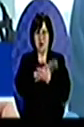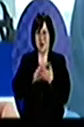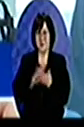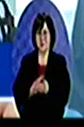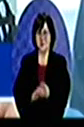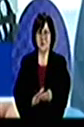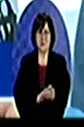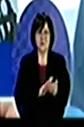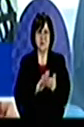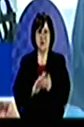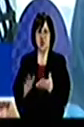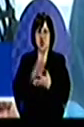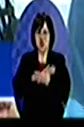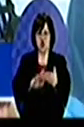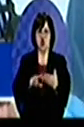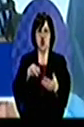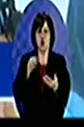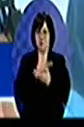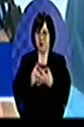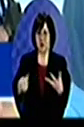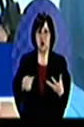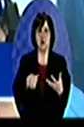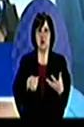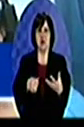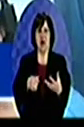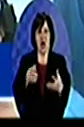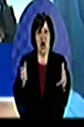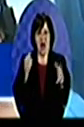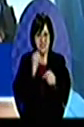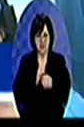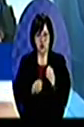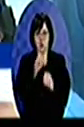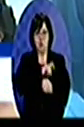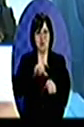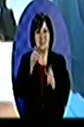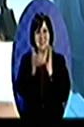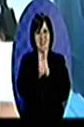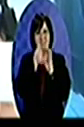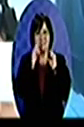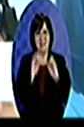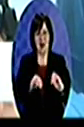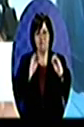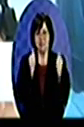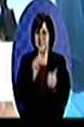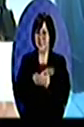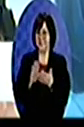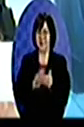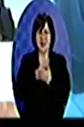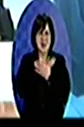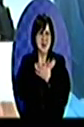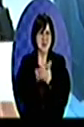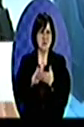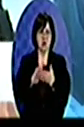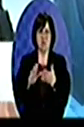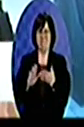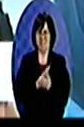тоног төхөөрөмж, за хүн хүчнийг сургаад одоо цэвэр ариун орчинд ингээ ариутгахна, чанартай ариутгах гэдэг маань